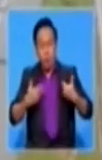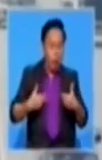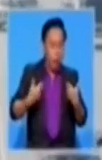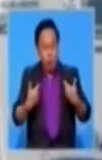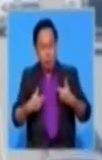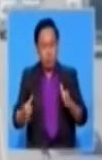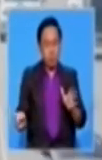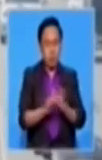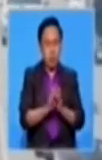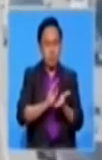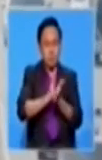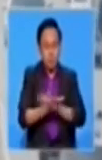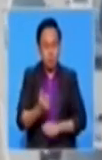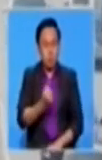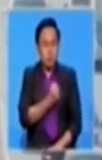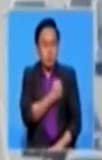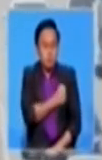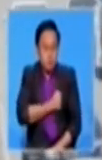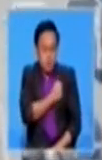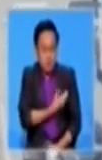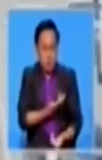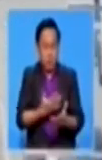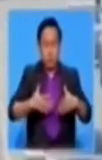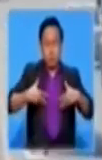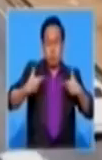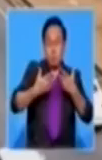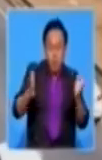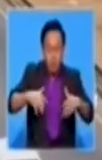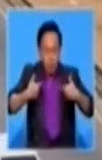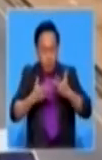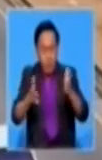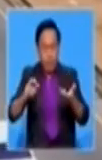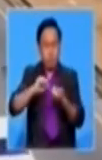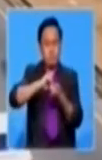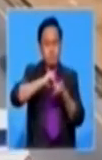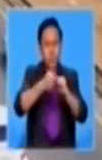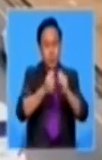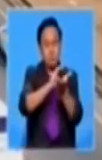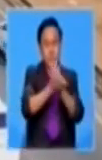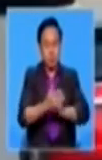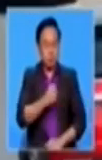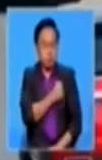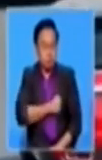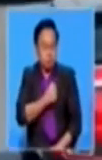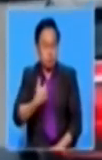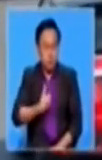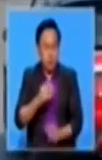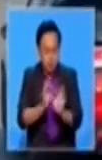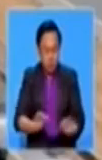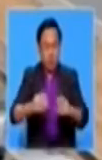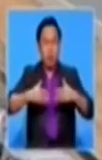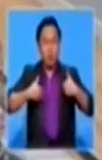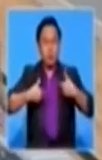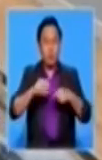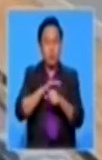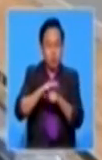งการใช้อำนาจในทางที่สร้างสรรซึ่งเป็นการใช้อำนาจในทางที่สร้างสรรค์นะครับขอให้เดินทางสัญจรโดยปลอดภัยมีความสุขสด